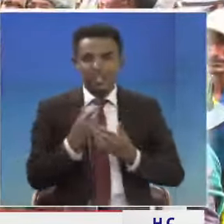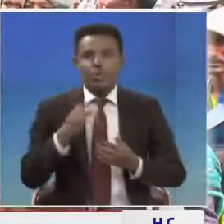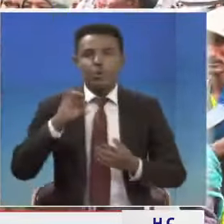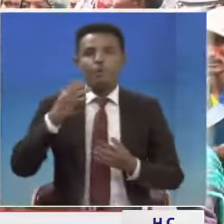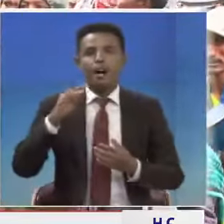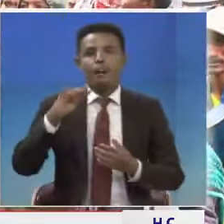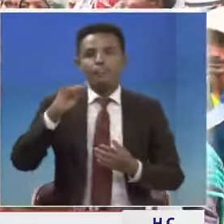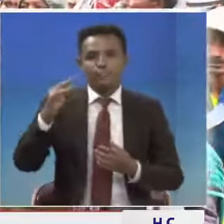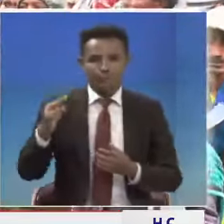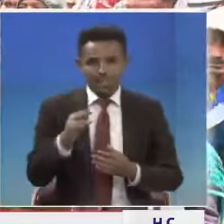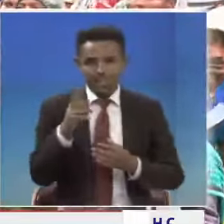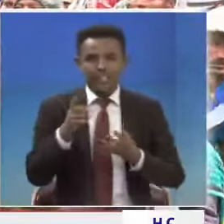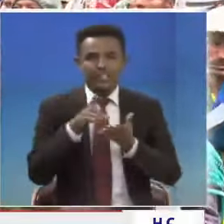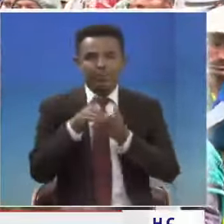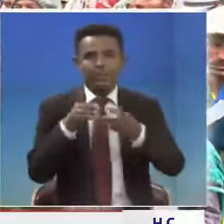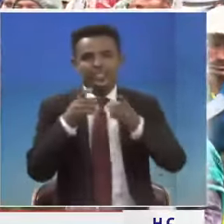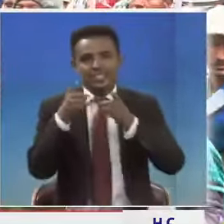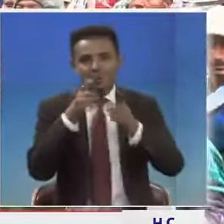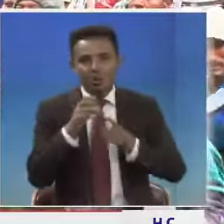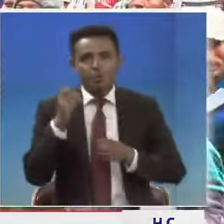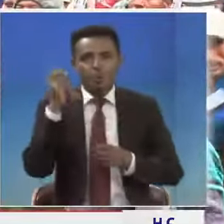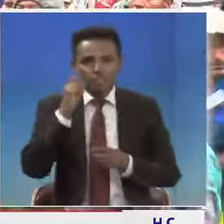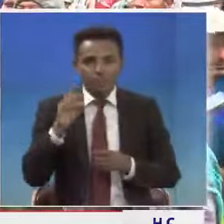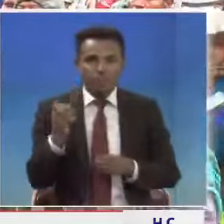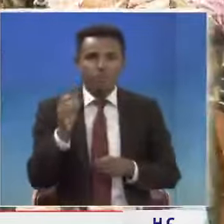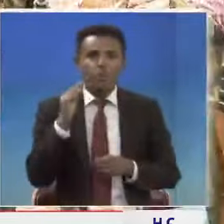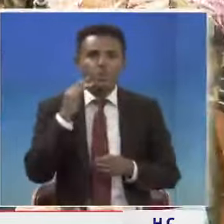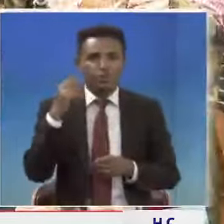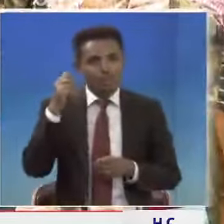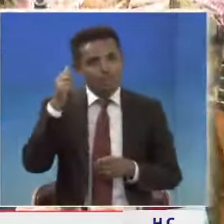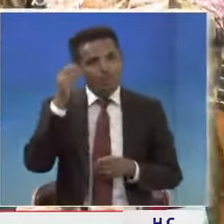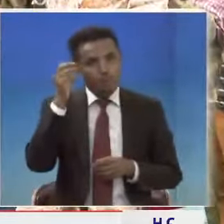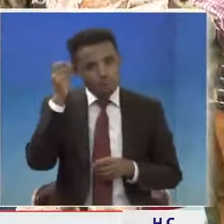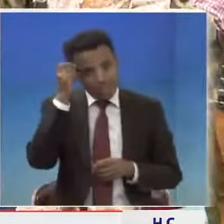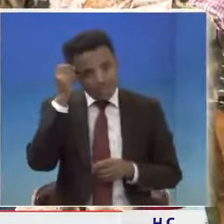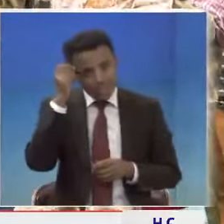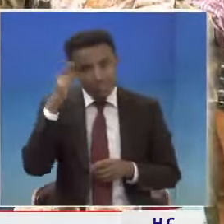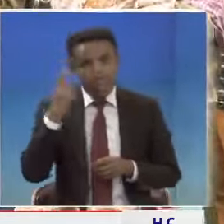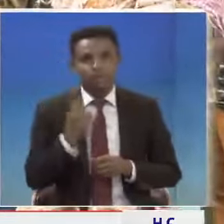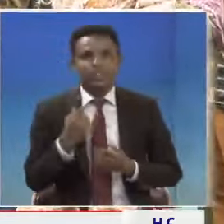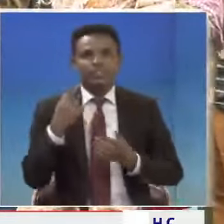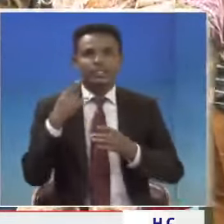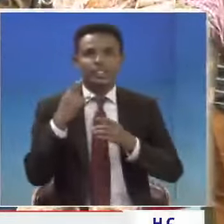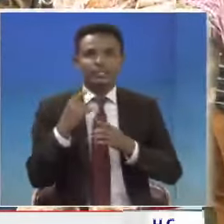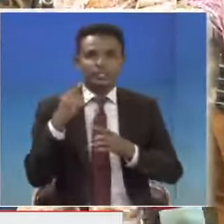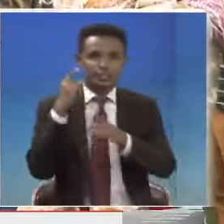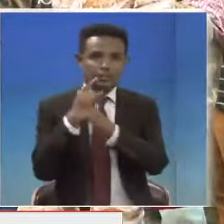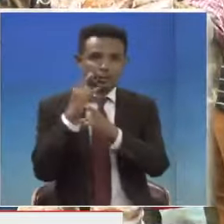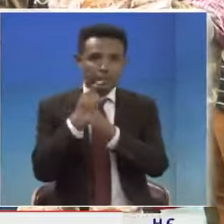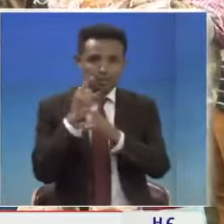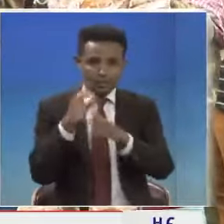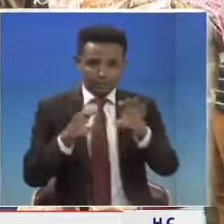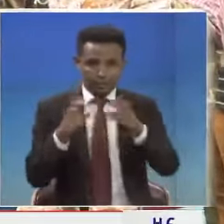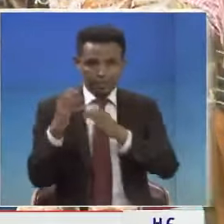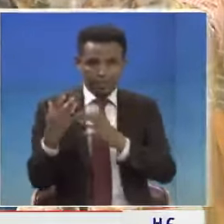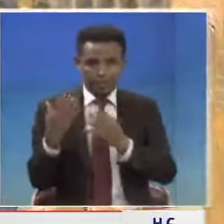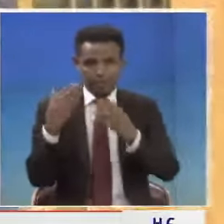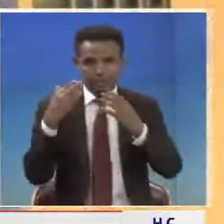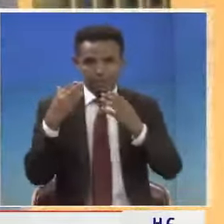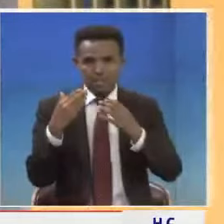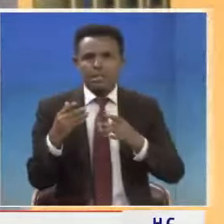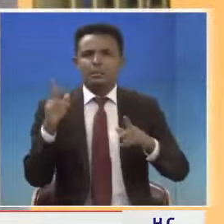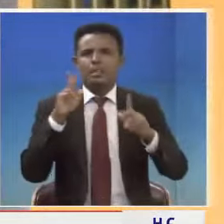ከተማ አስተዳደር ምክትል ከንቲባ ወይዘሮ ሙሉነሽ ውበቴ የህልውና ዘመቻውን ለማጠናከር የክተጥሪውንም በመቀበል ህብረተሰቡ